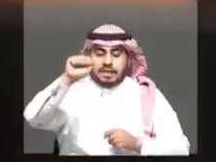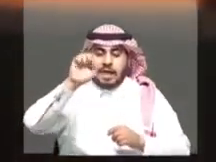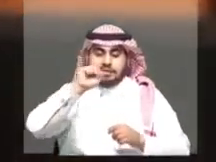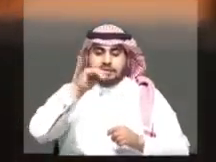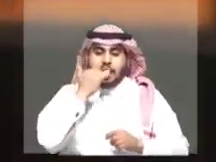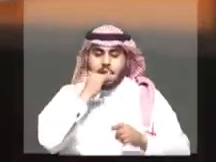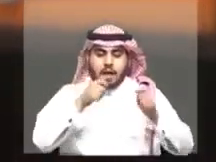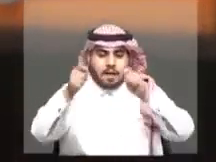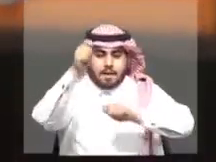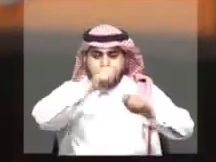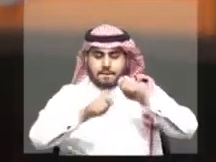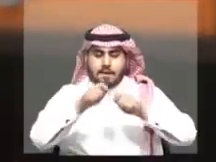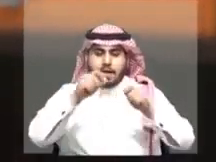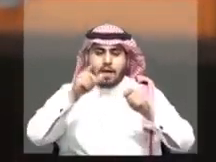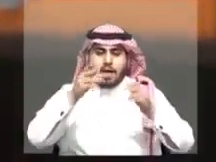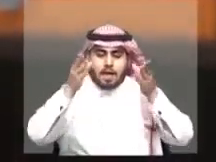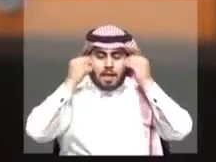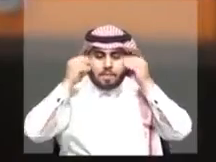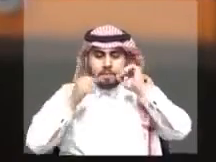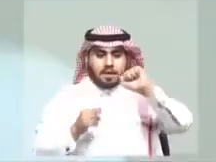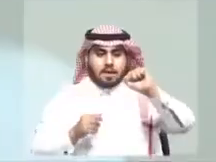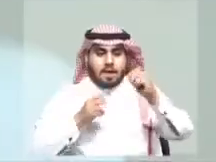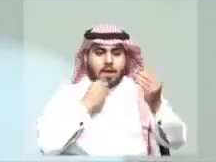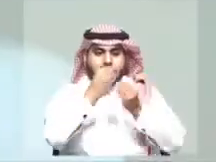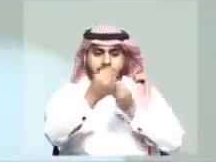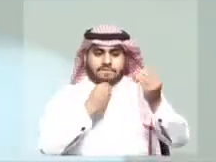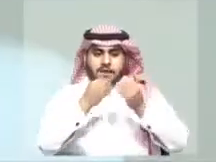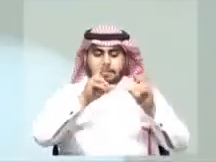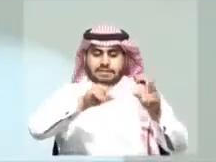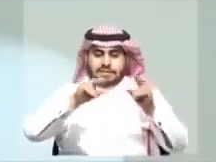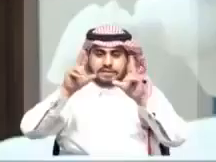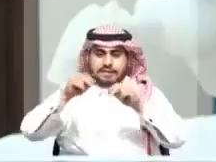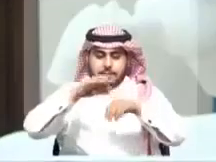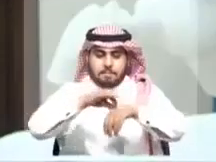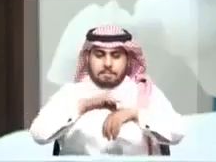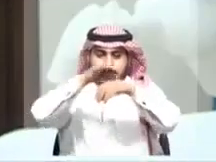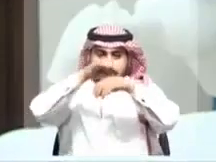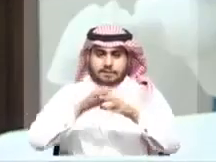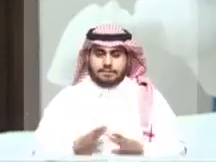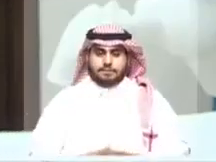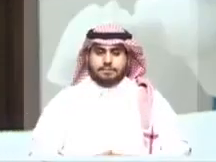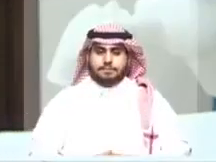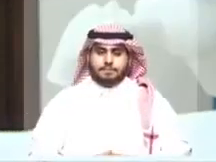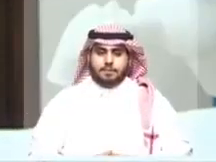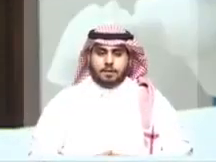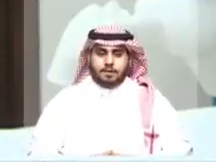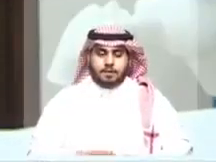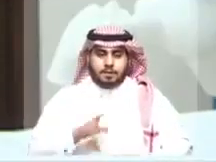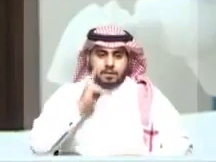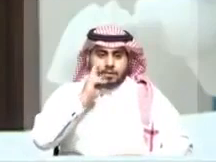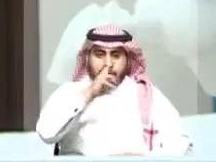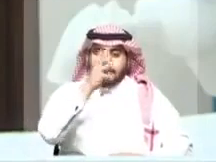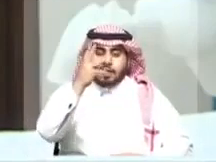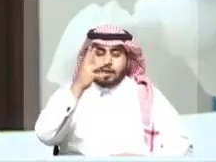الذكاء الاصطناعي، العلم الذي يحاول محاكاة القدرات البشرية. الجسم كان جميعه في طباعة